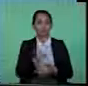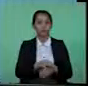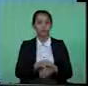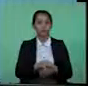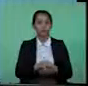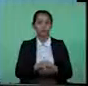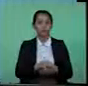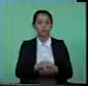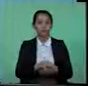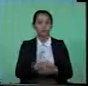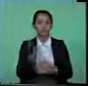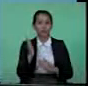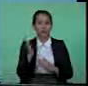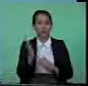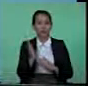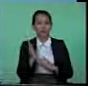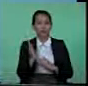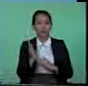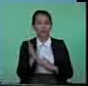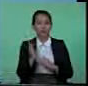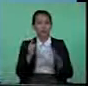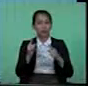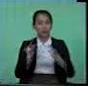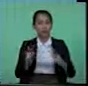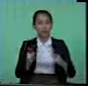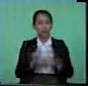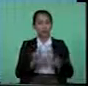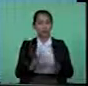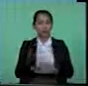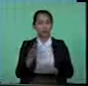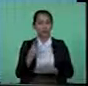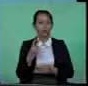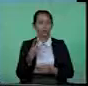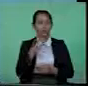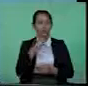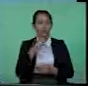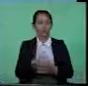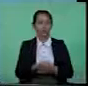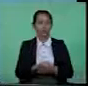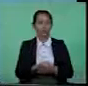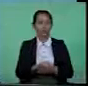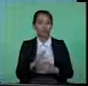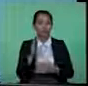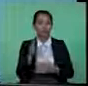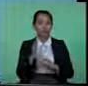o'tmas burchakni ko'rsatyapti, to'g'rimi? Ikkinchi soatimiz esa to'g'ri burchak.